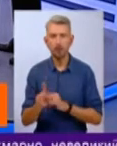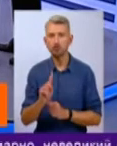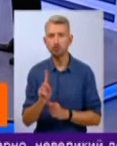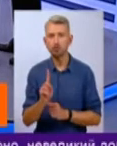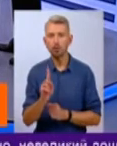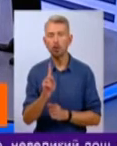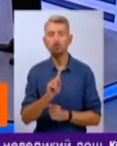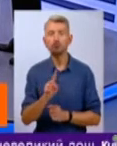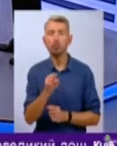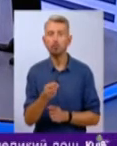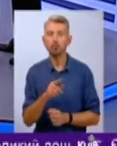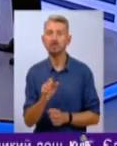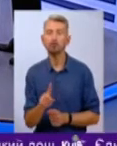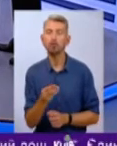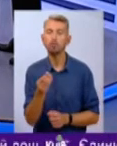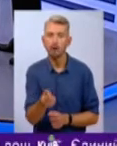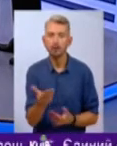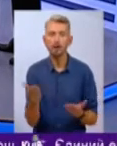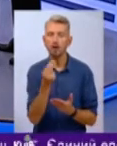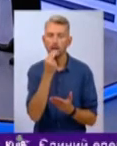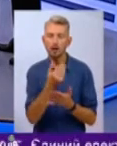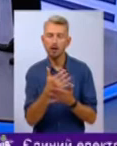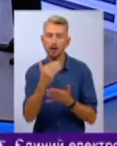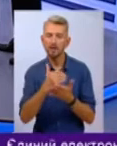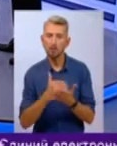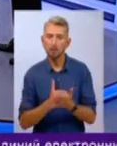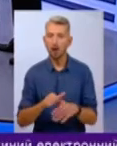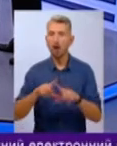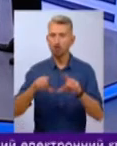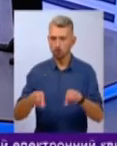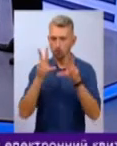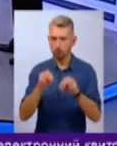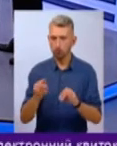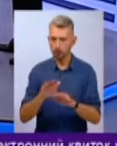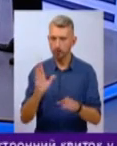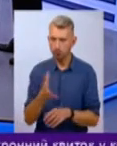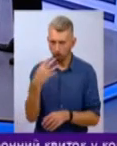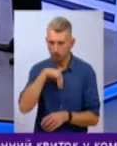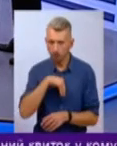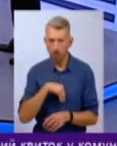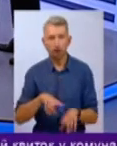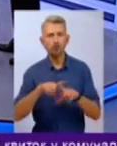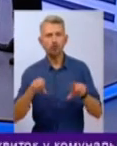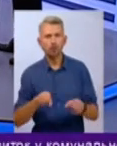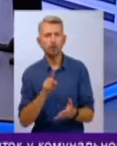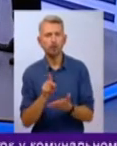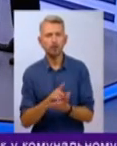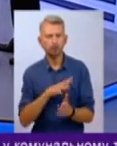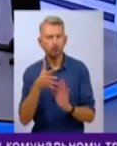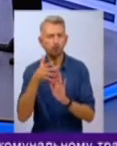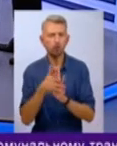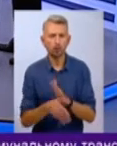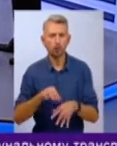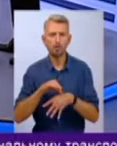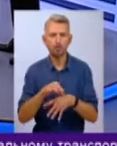вони фінансують, який раціон від того мають школа діти. Дає гарантію, що школа діти це повинна з'їдять. В будь-якому випадку прозоро